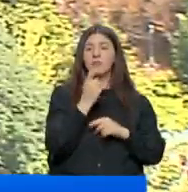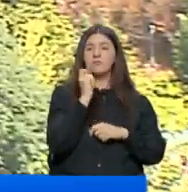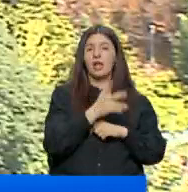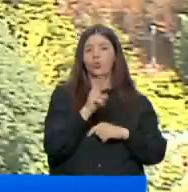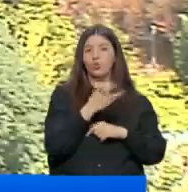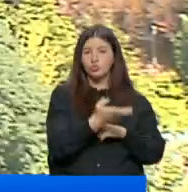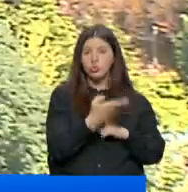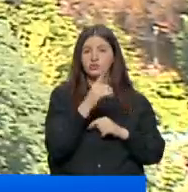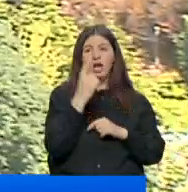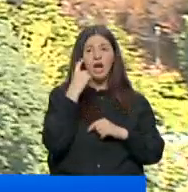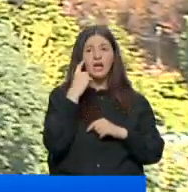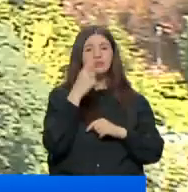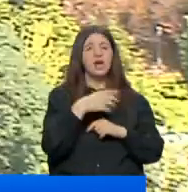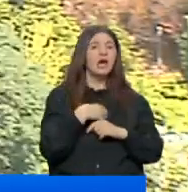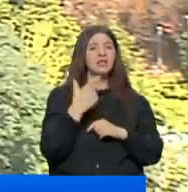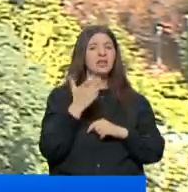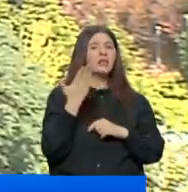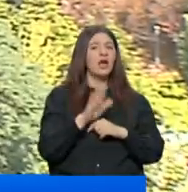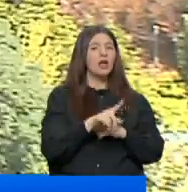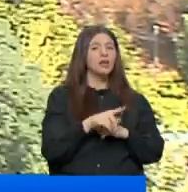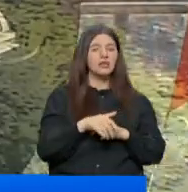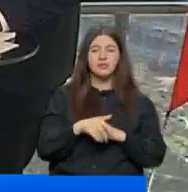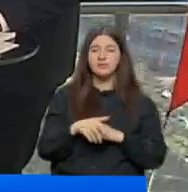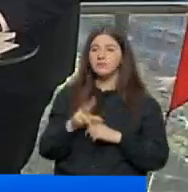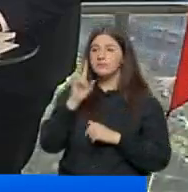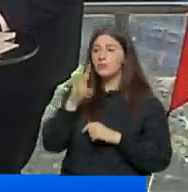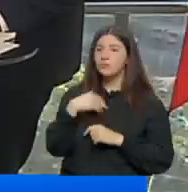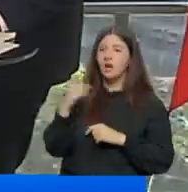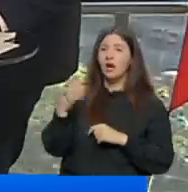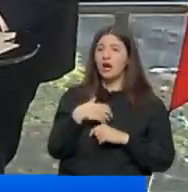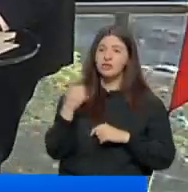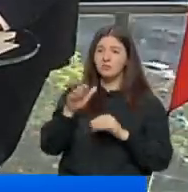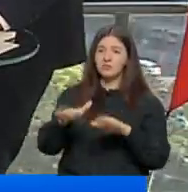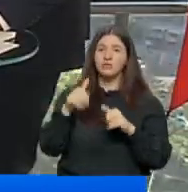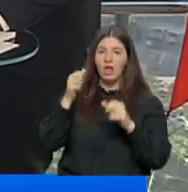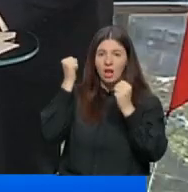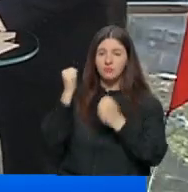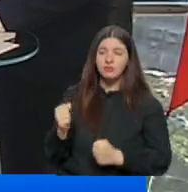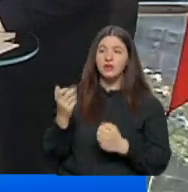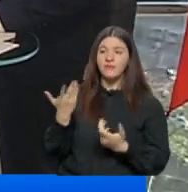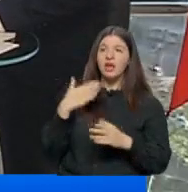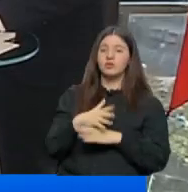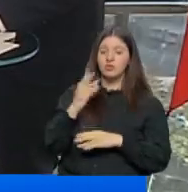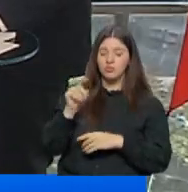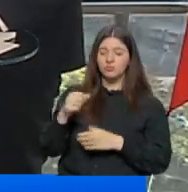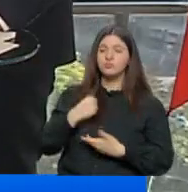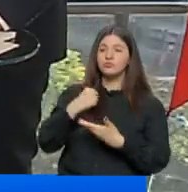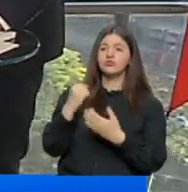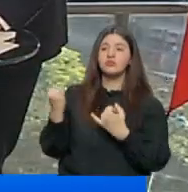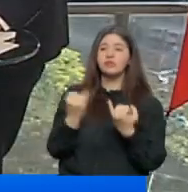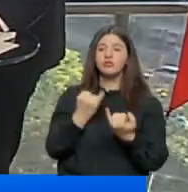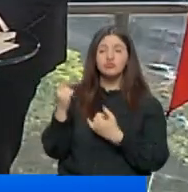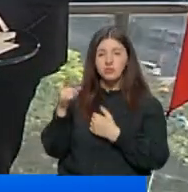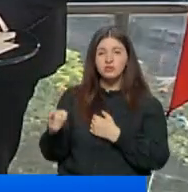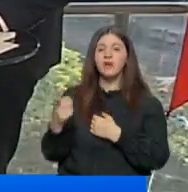pahalılık meselesi. Sizin aklınızda Haziran ayından ne kaldı? Vallahi biz Haziran ayında meclisteydik sürekli. Esas olarak bu bütçe